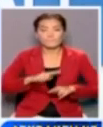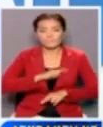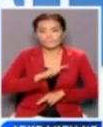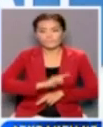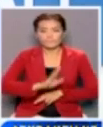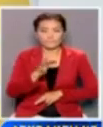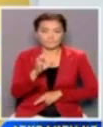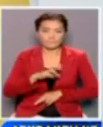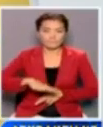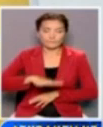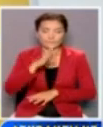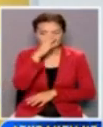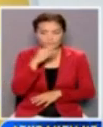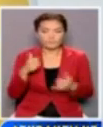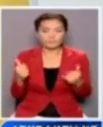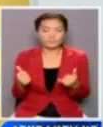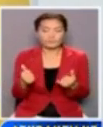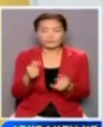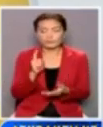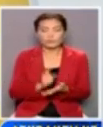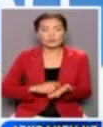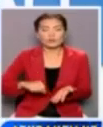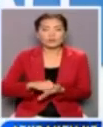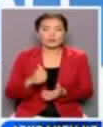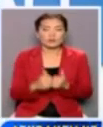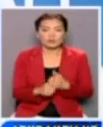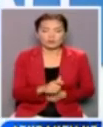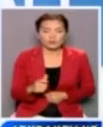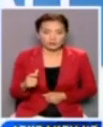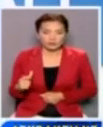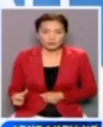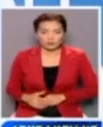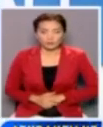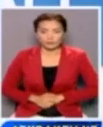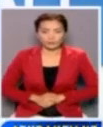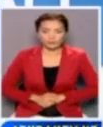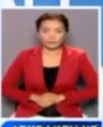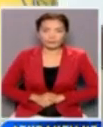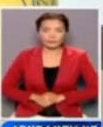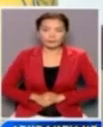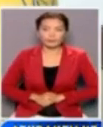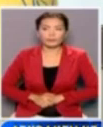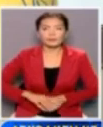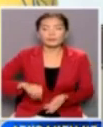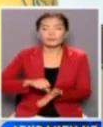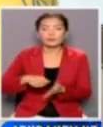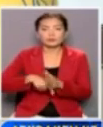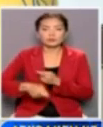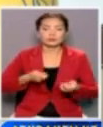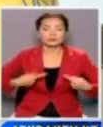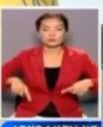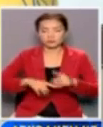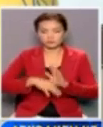работы в Атырауской области является обязательное участие каждого кандидата в публичных дискуссиях. Участники